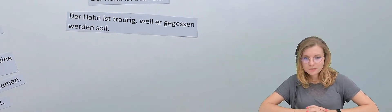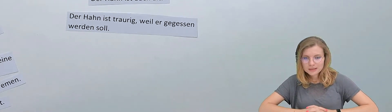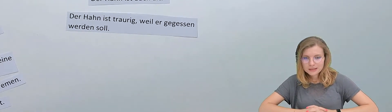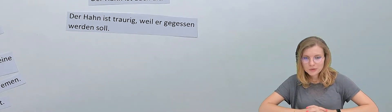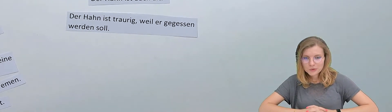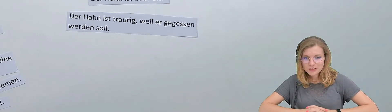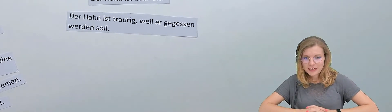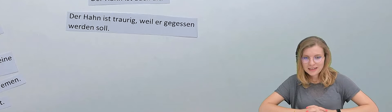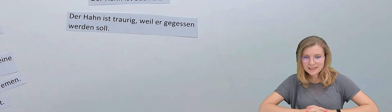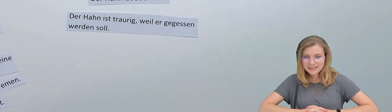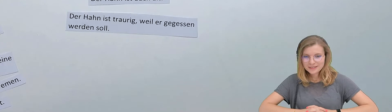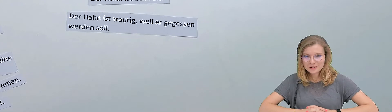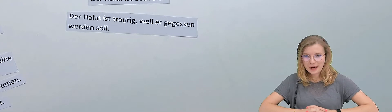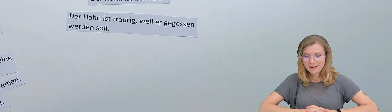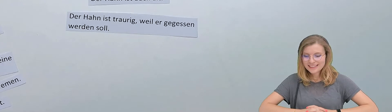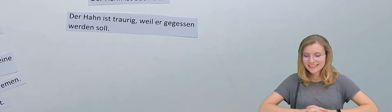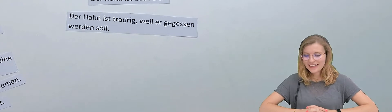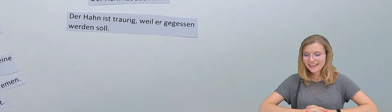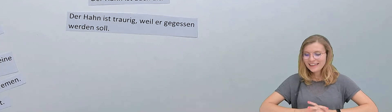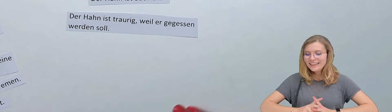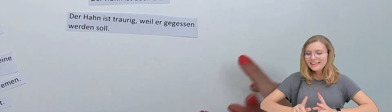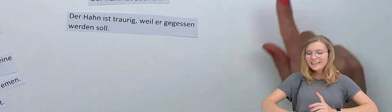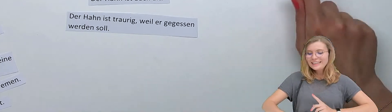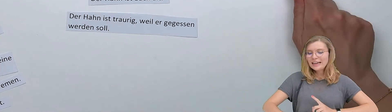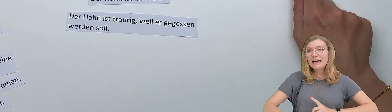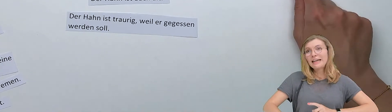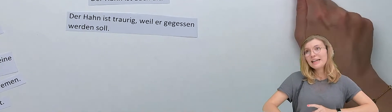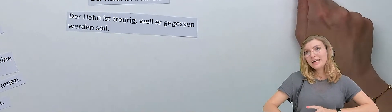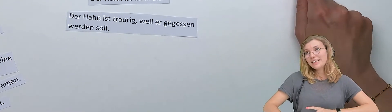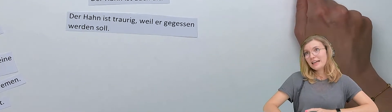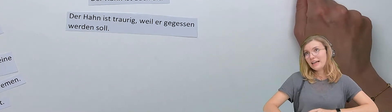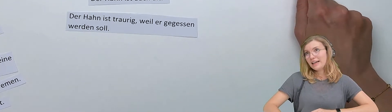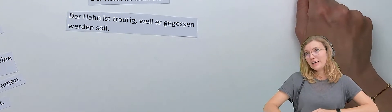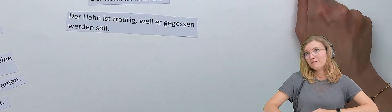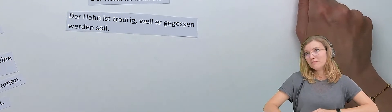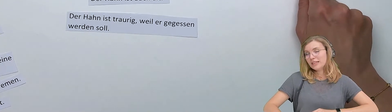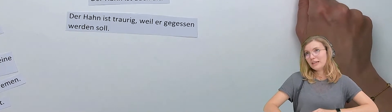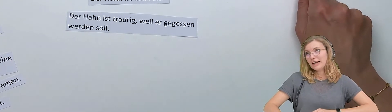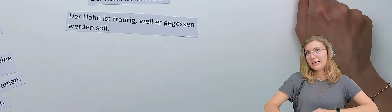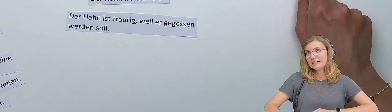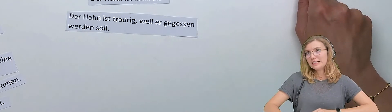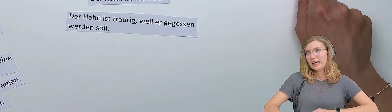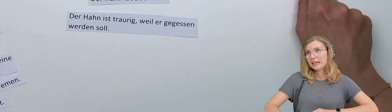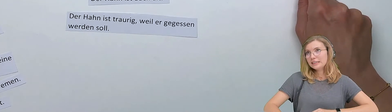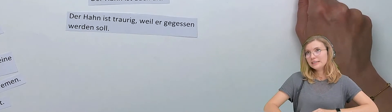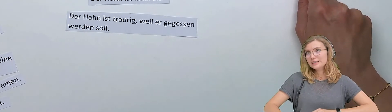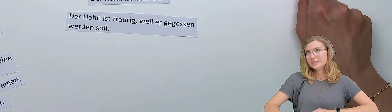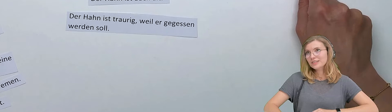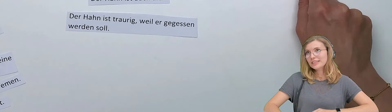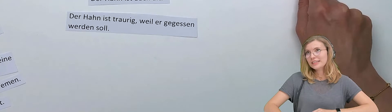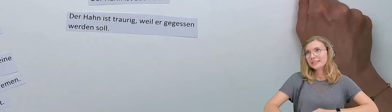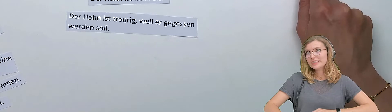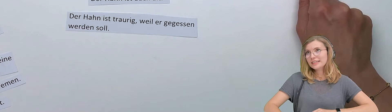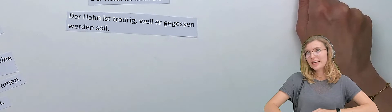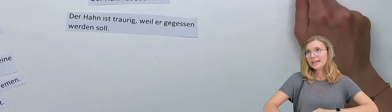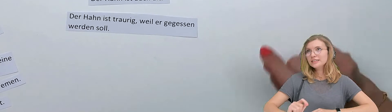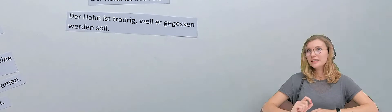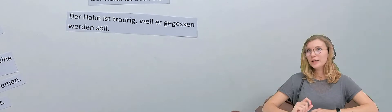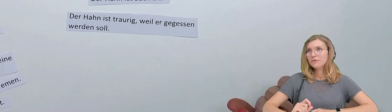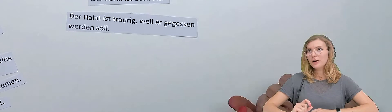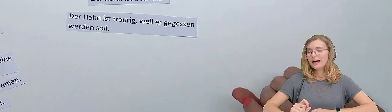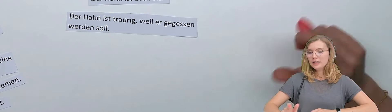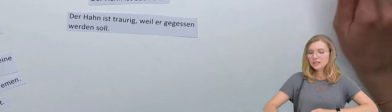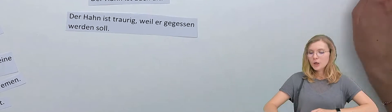stattfindet. Passiert sozusagen, ne? So kann man das ja. erklären. Dann einen kleinen älteren Herren, das Gesicht eines älteren